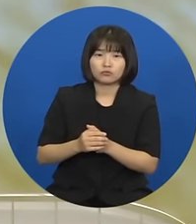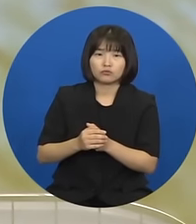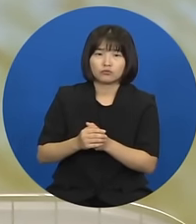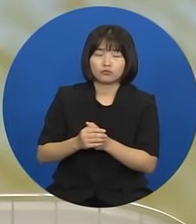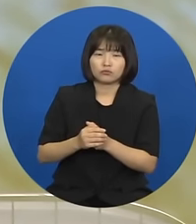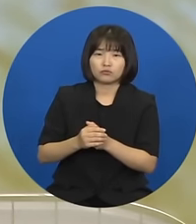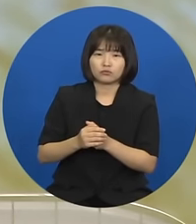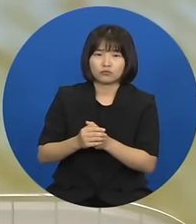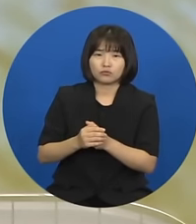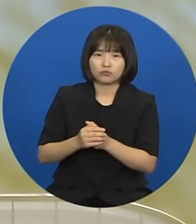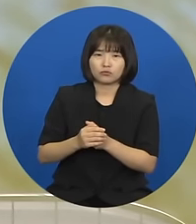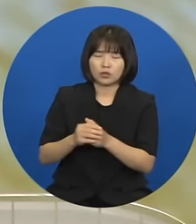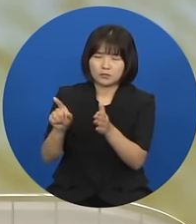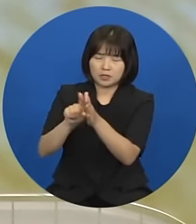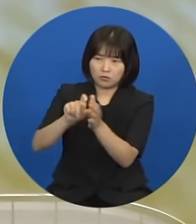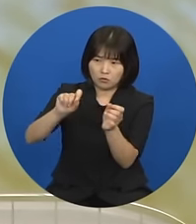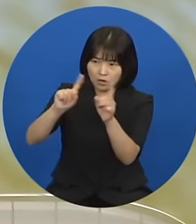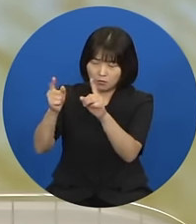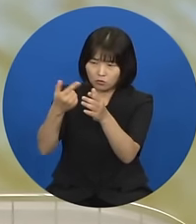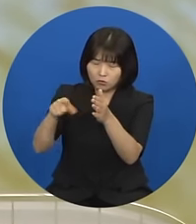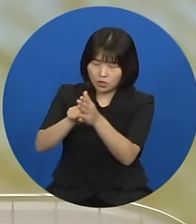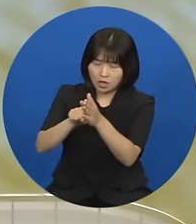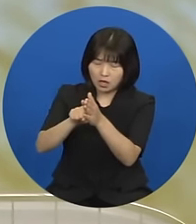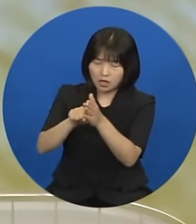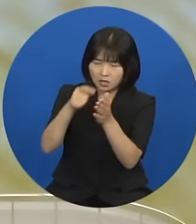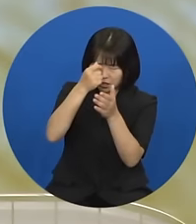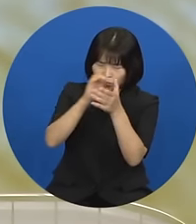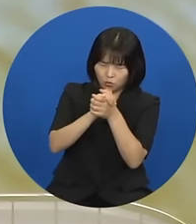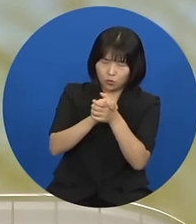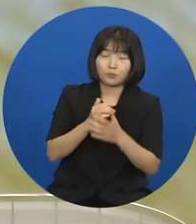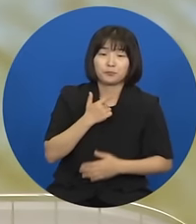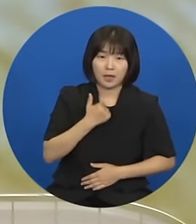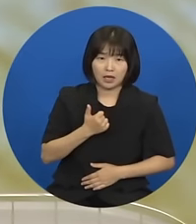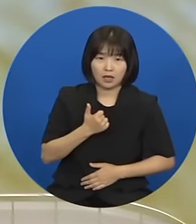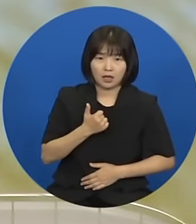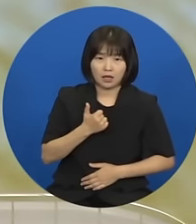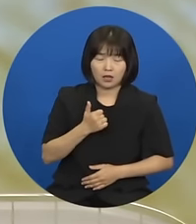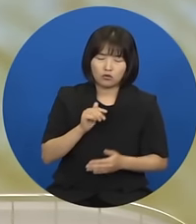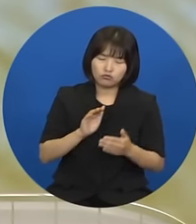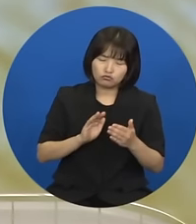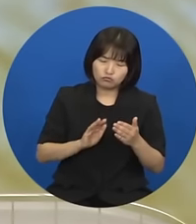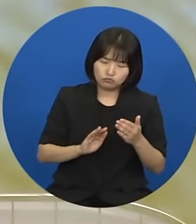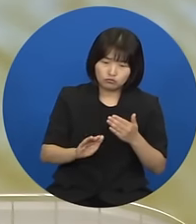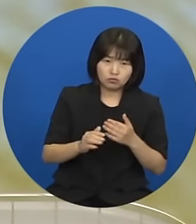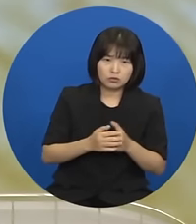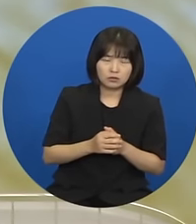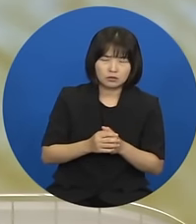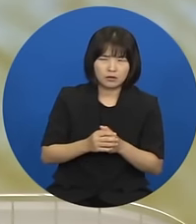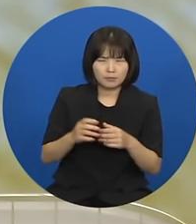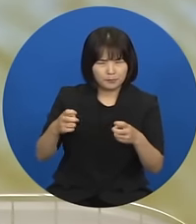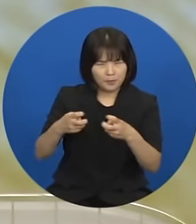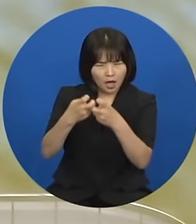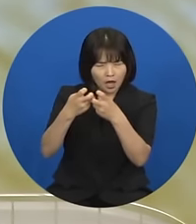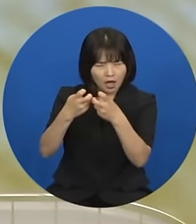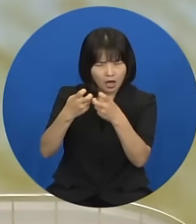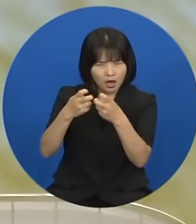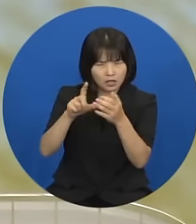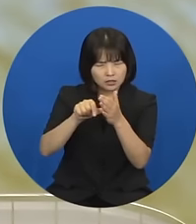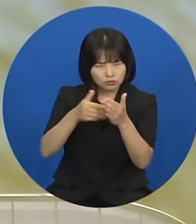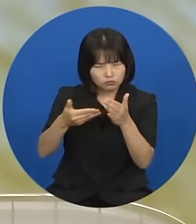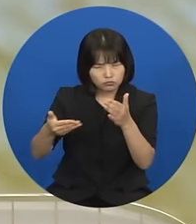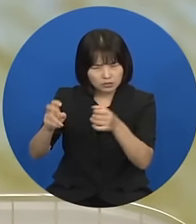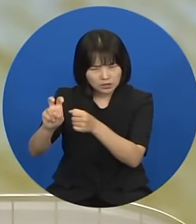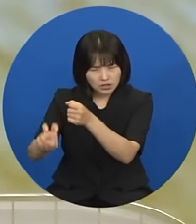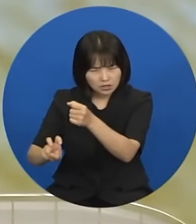기도했습니다. 그렇게 기도하고 얼마 지나지 않아서, 사고로부터는 20년이라는 시간이 지나서